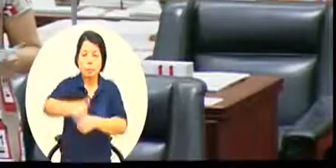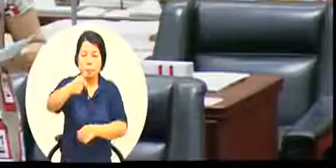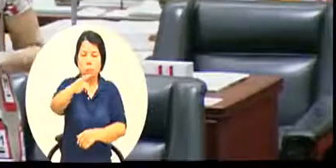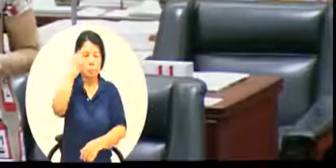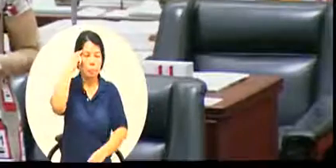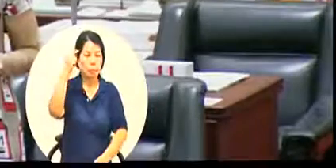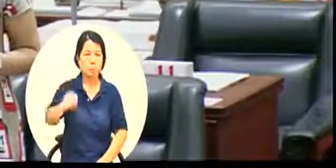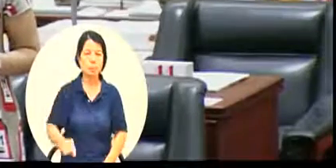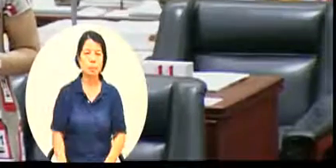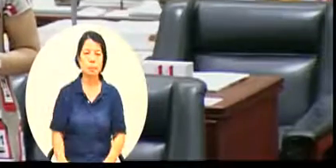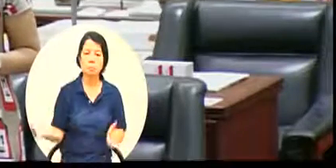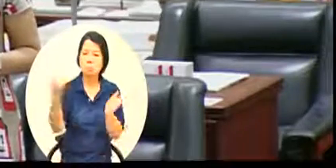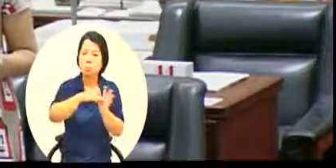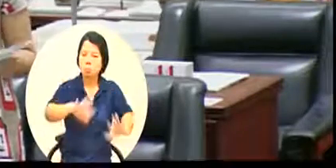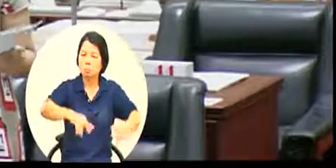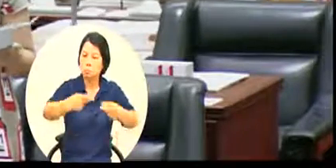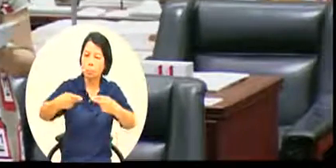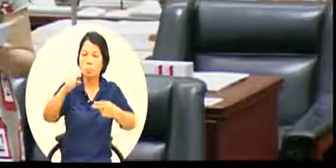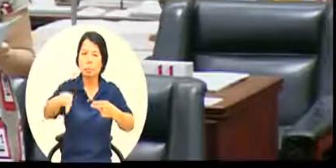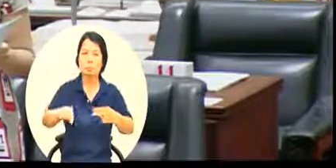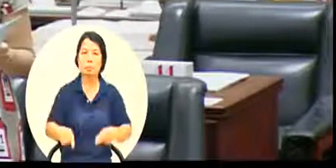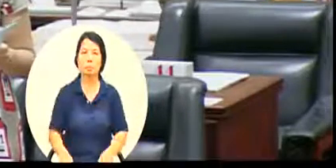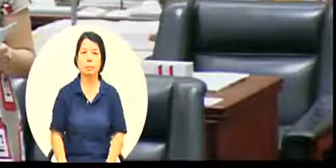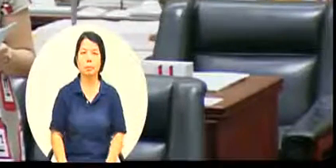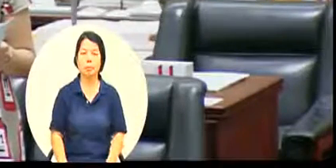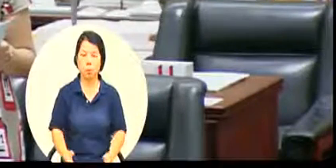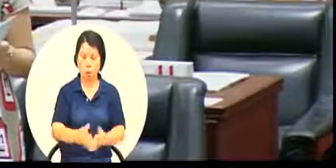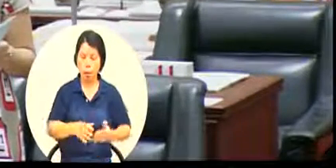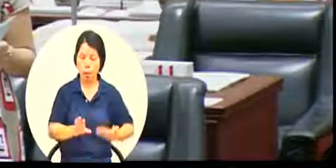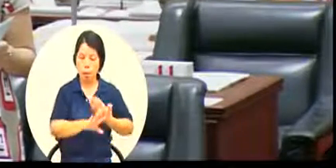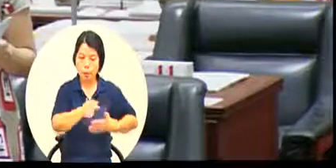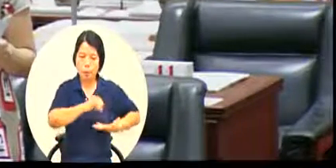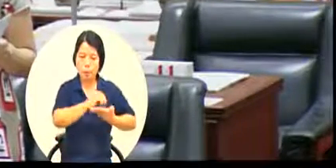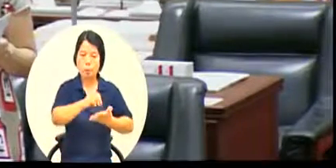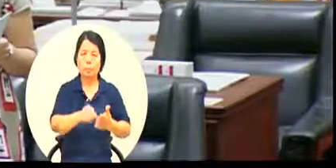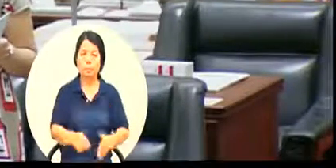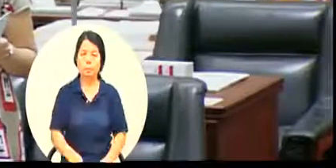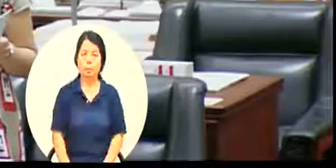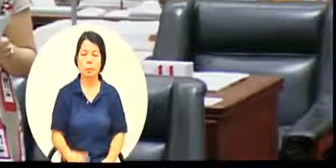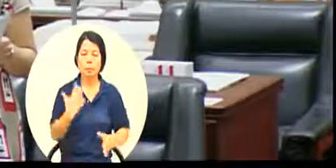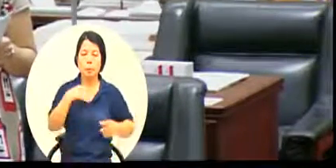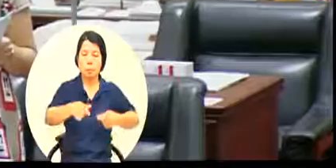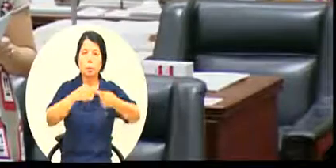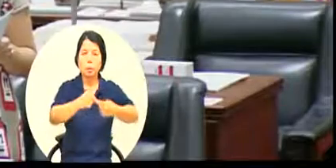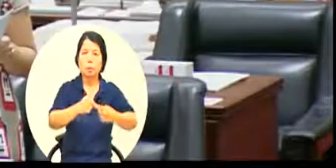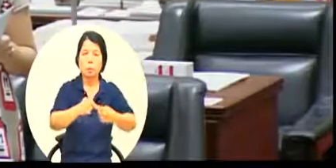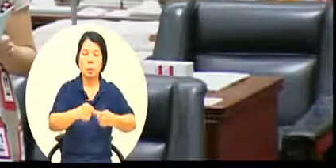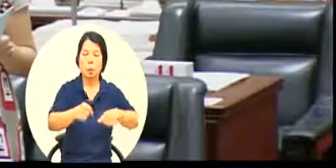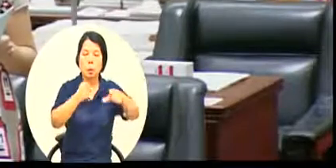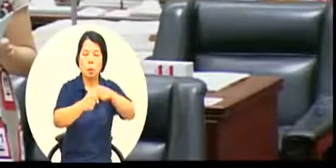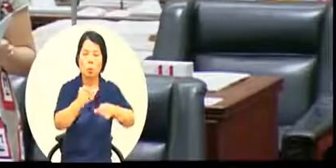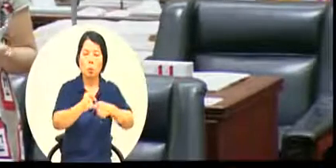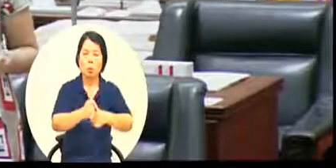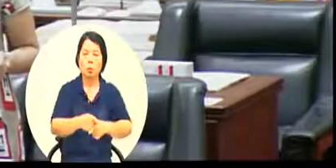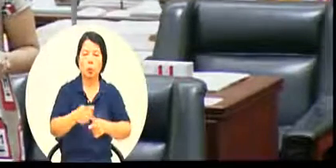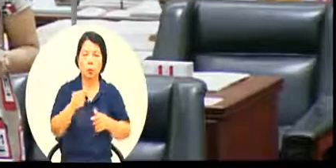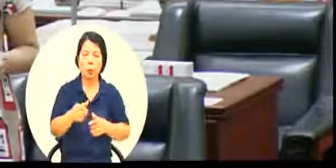法咧，到底什么应该要改的？在这边我另外再提一个，前阵第一公有临时市场，它